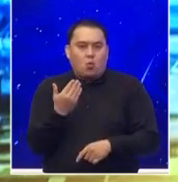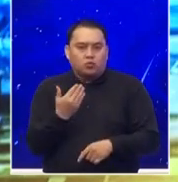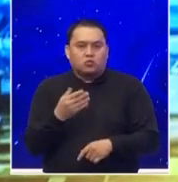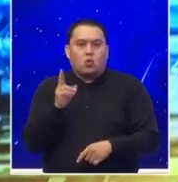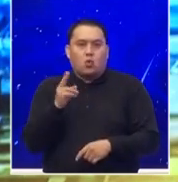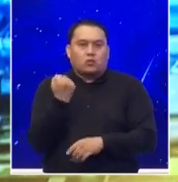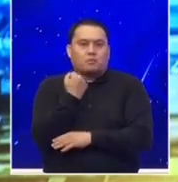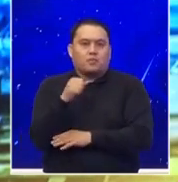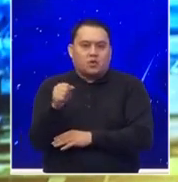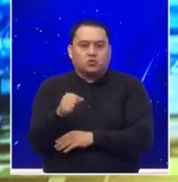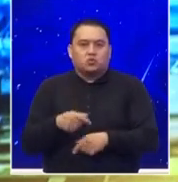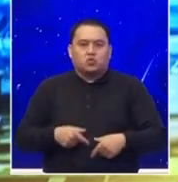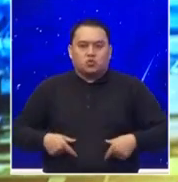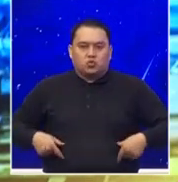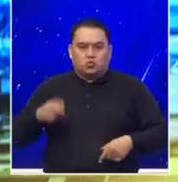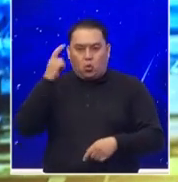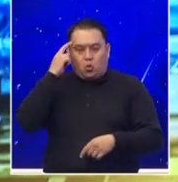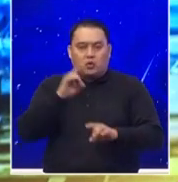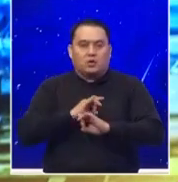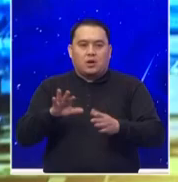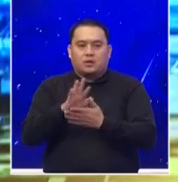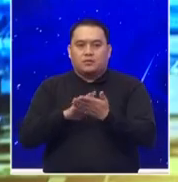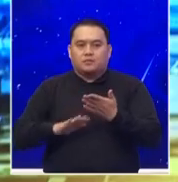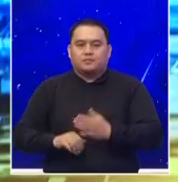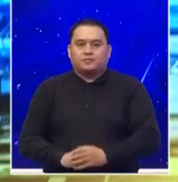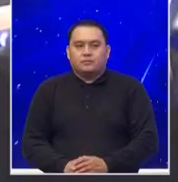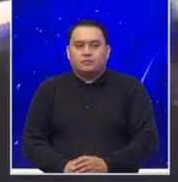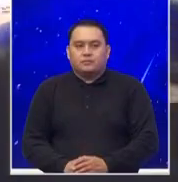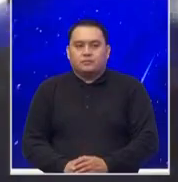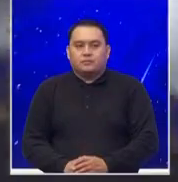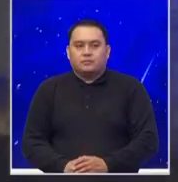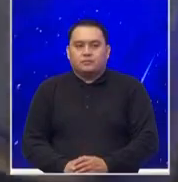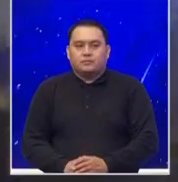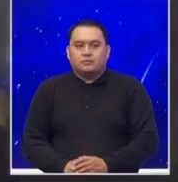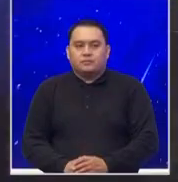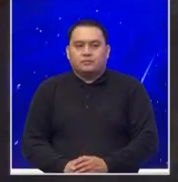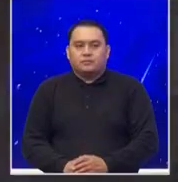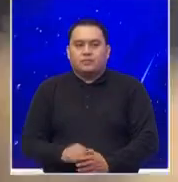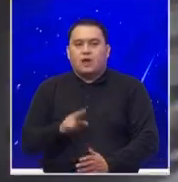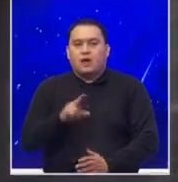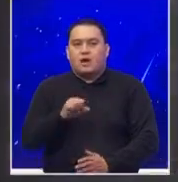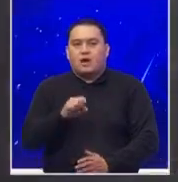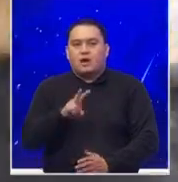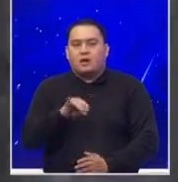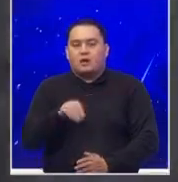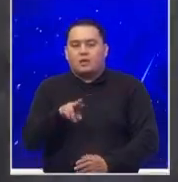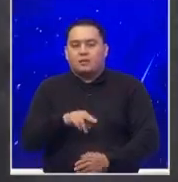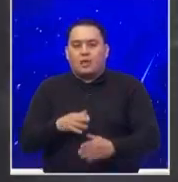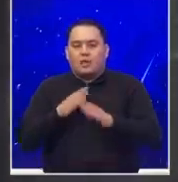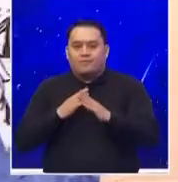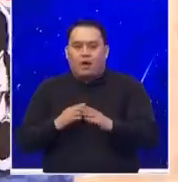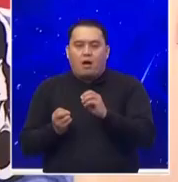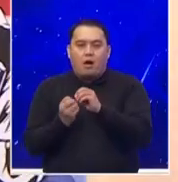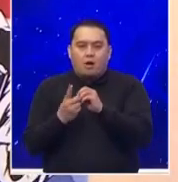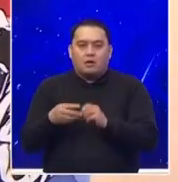кто же стал обладателем черного пояса, узнавал Алексей Цой. Сания Калиахметова в карате Шинкёку-Шинкай за 11